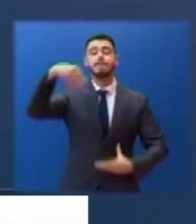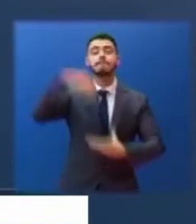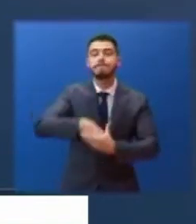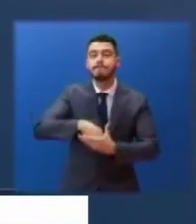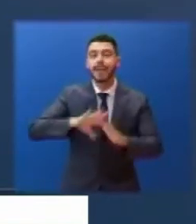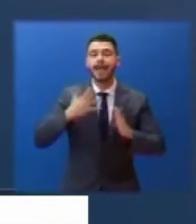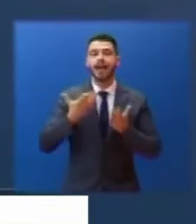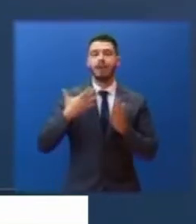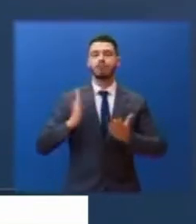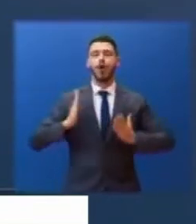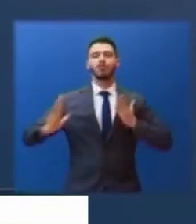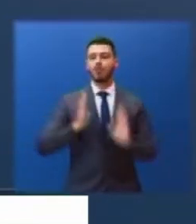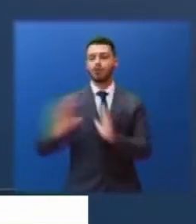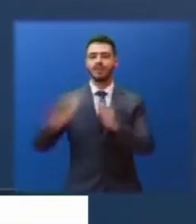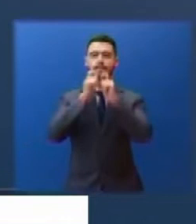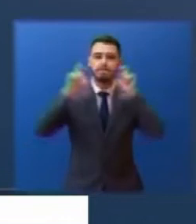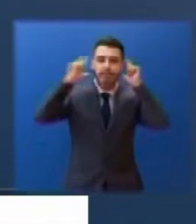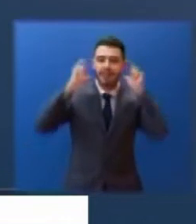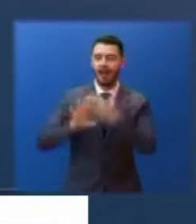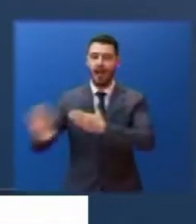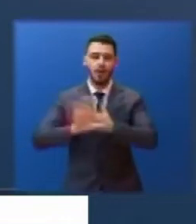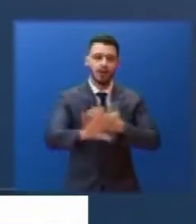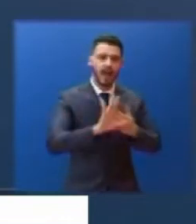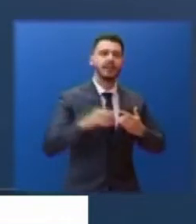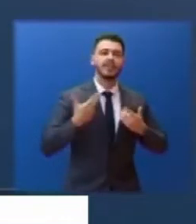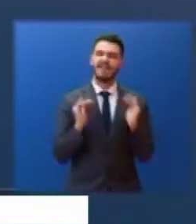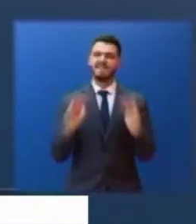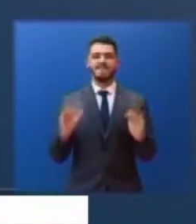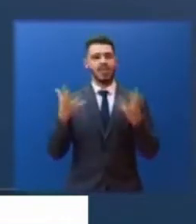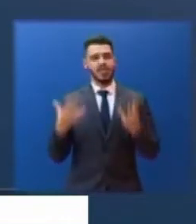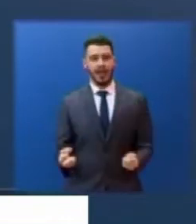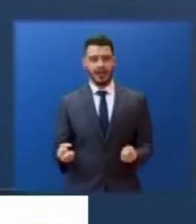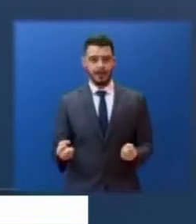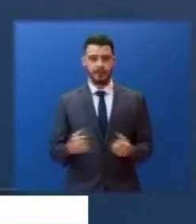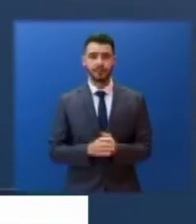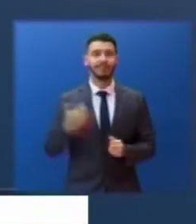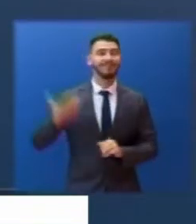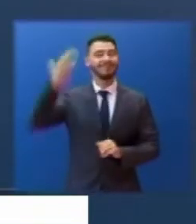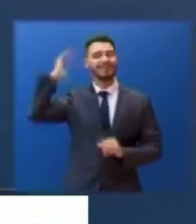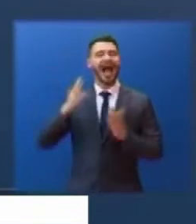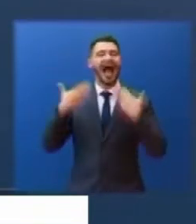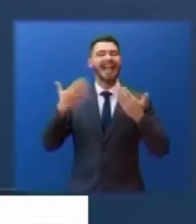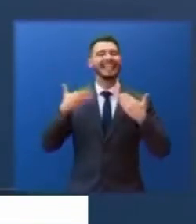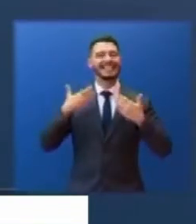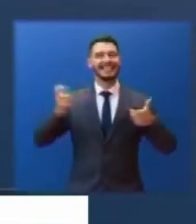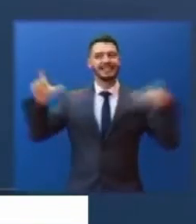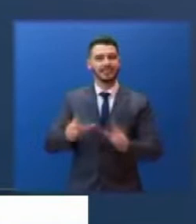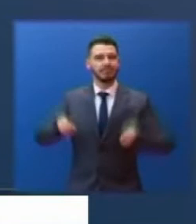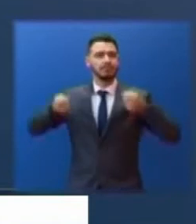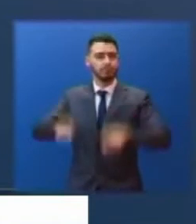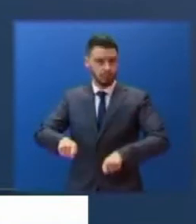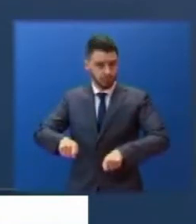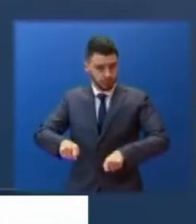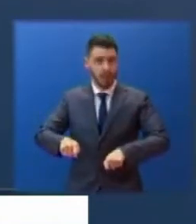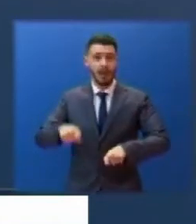ισχύουν από την έναρξη του σχολικού έτους. Ενώ, όπως και στο διάστημα του γενικού lockdown, επανέρχεται και στην περίπτωση του